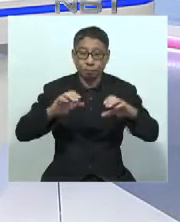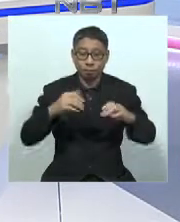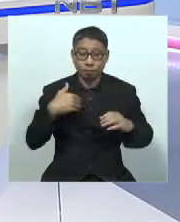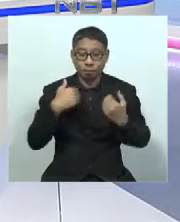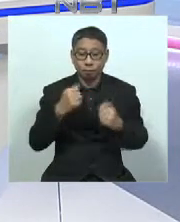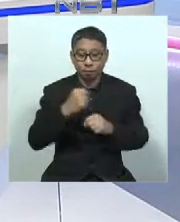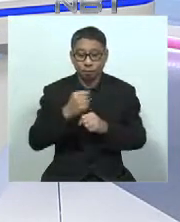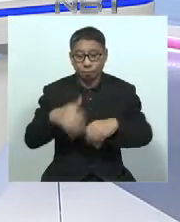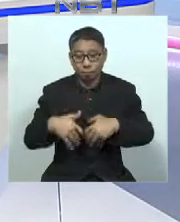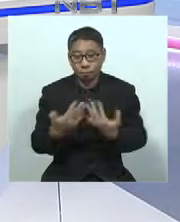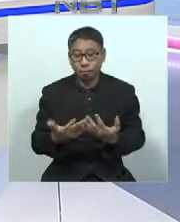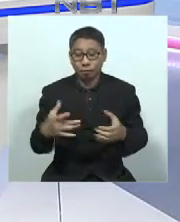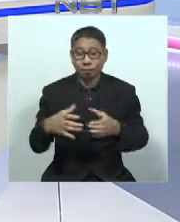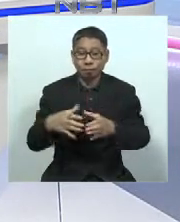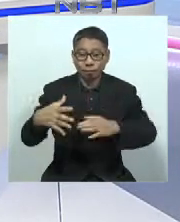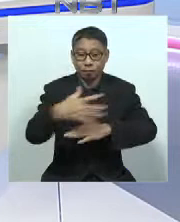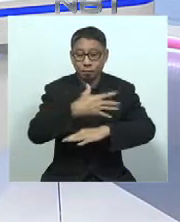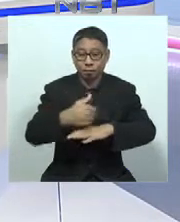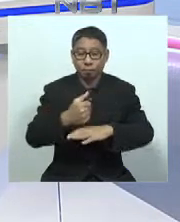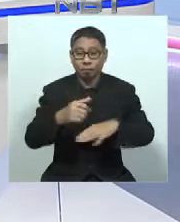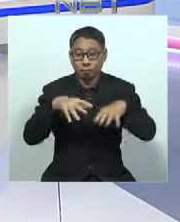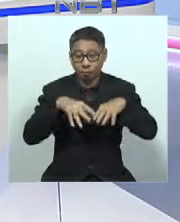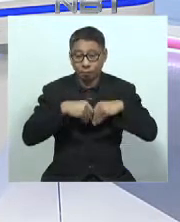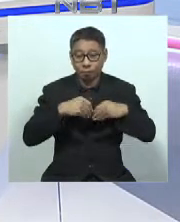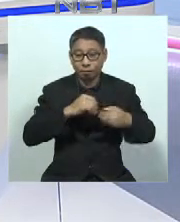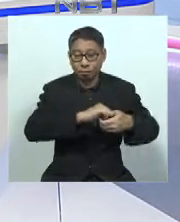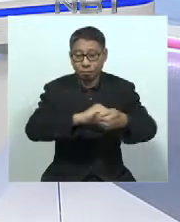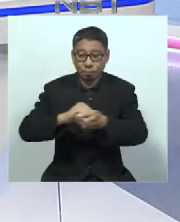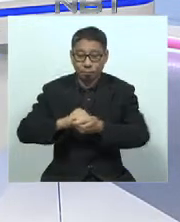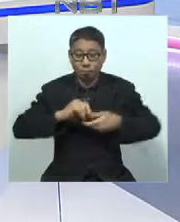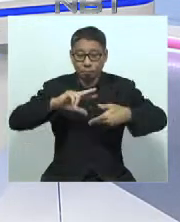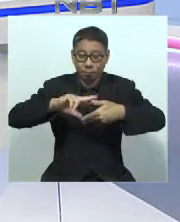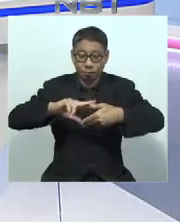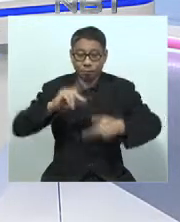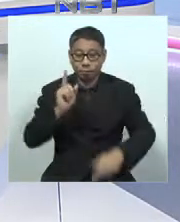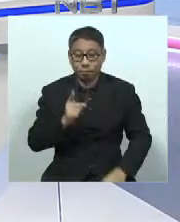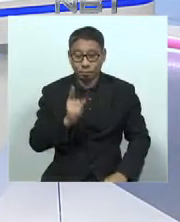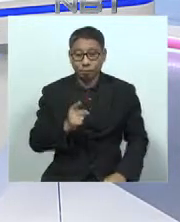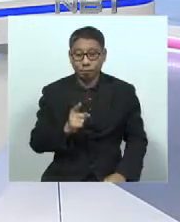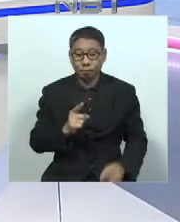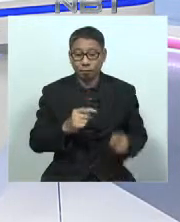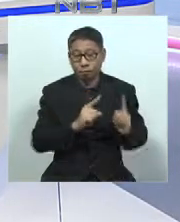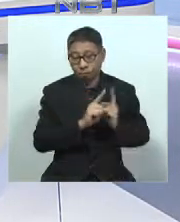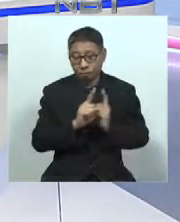ไหนกันแต่ว่าทุกพักการเมืองสุดท้ายแล้วก็บอกว่ามั่นใจว่าจับมือพลังประชารัฐแน่นอน ใช่ เวลาต้องตามกันต่อนะฮะเรื่องนี้ครับ ค่ะ